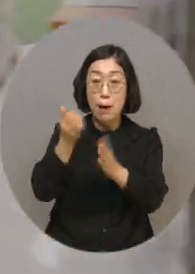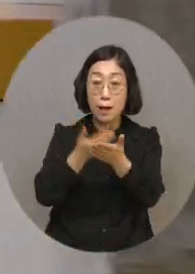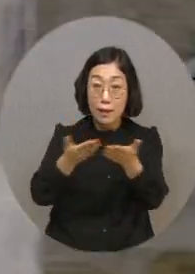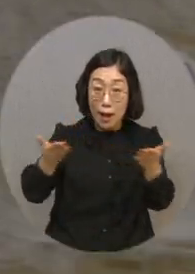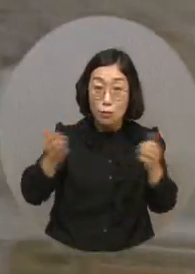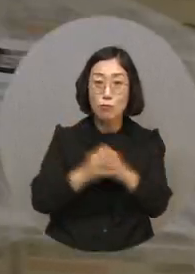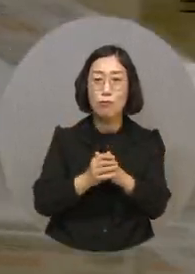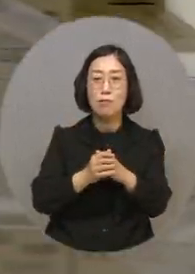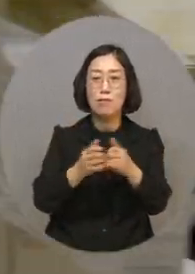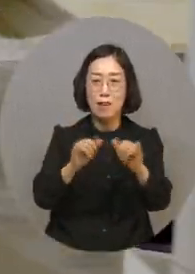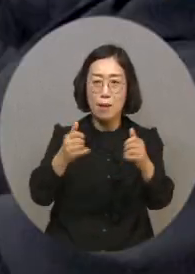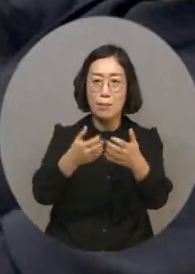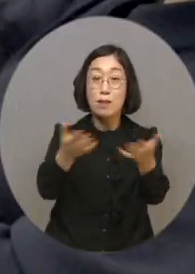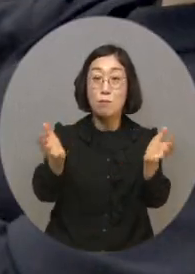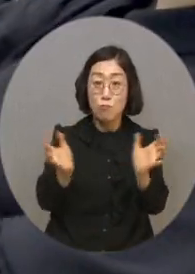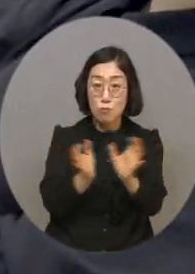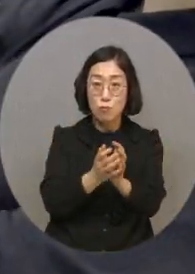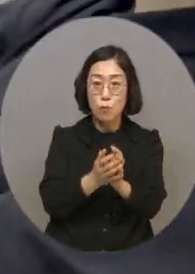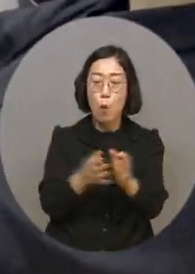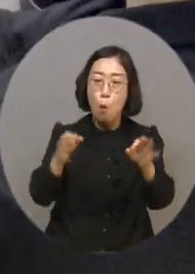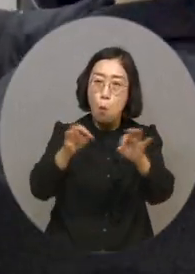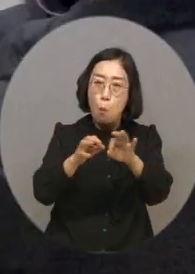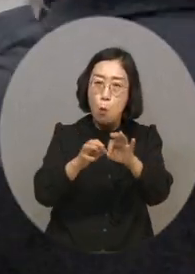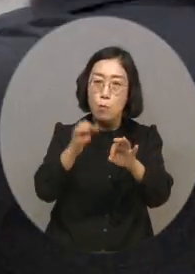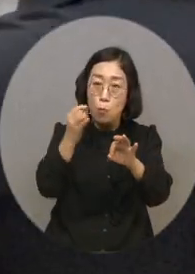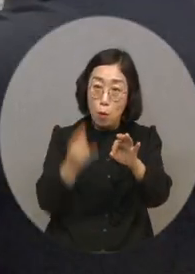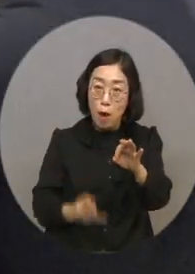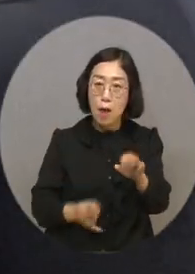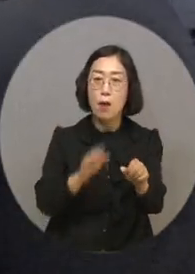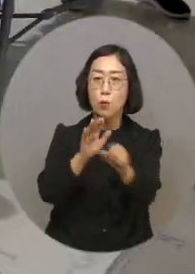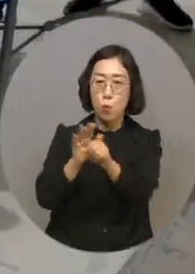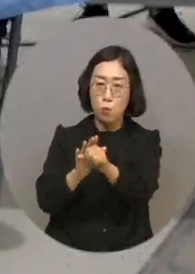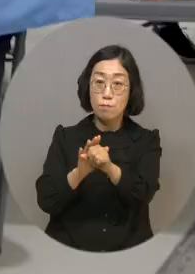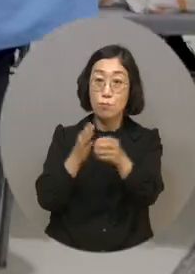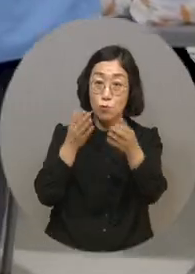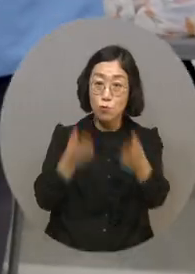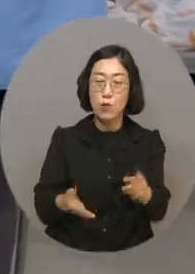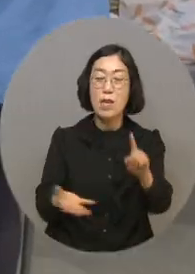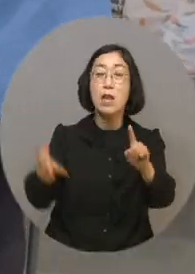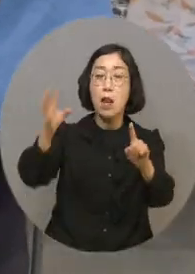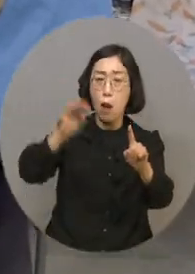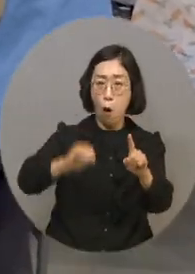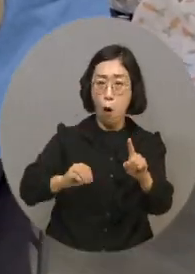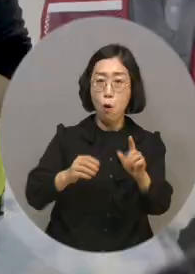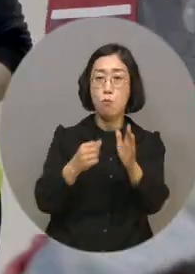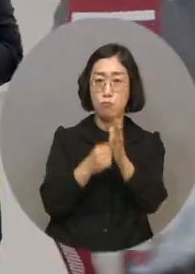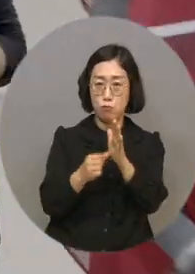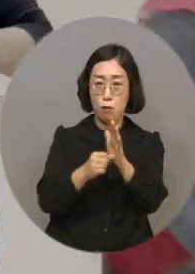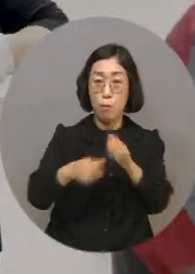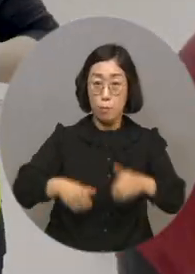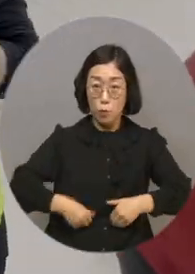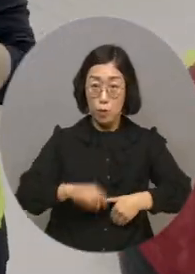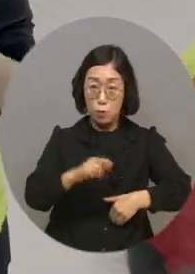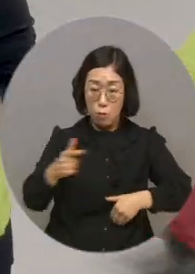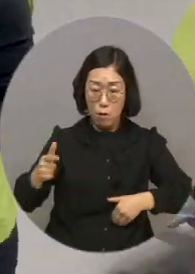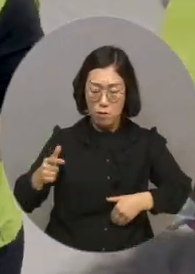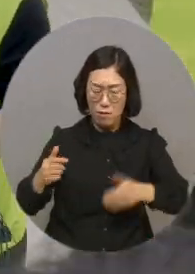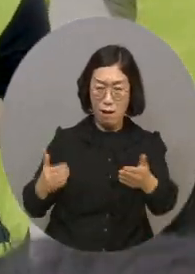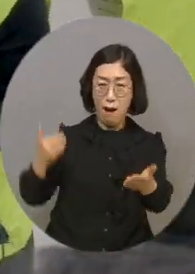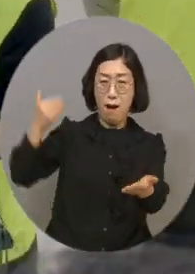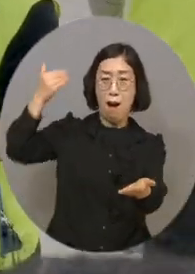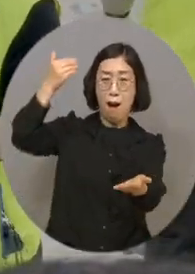사람들에서 후원하고 사회복지 공동모금회의 지원을 받아 마련된 시가 1억 원 상당의 생활용품이